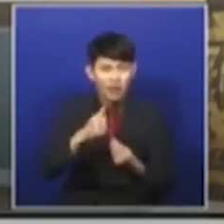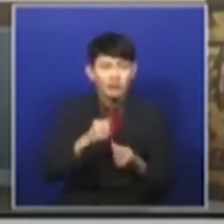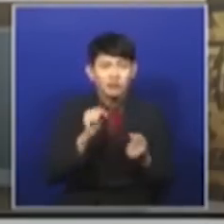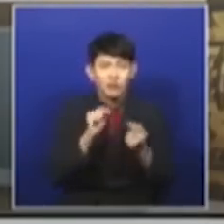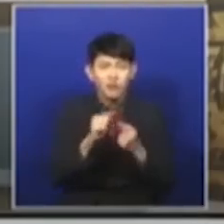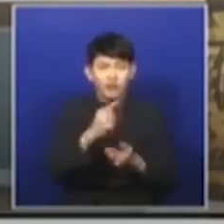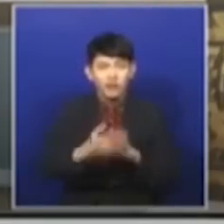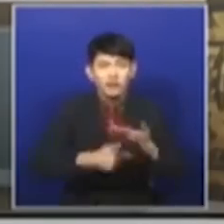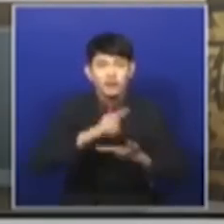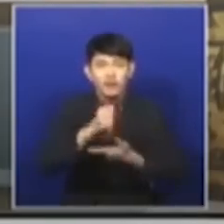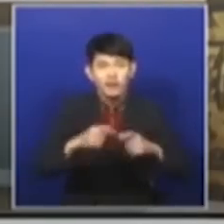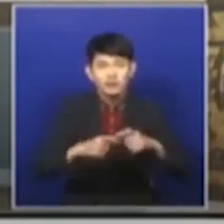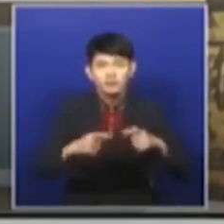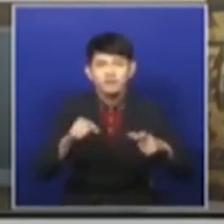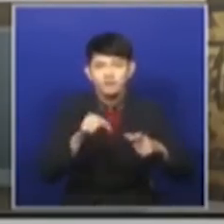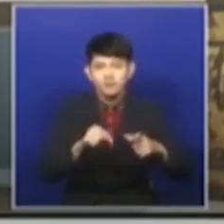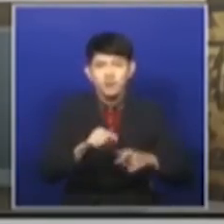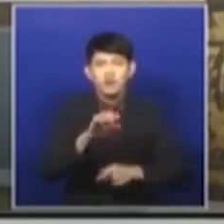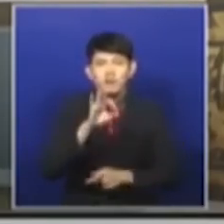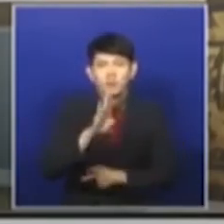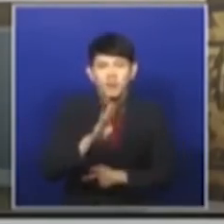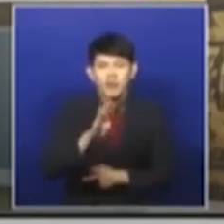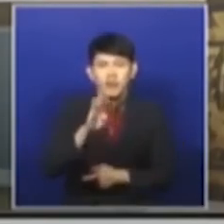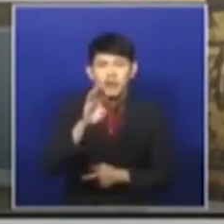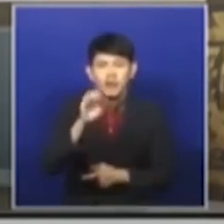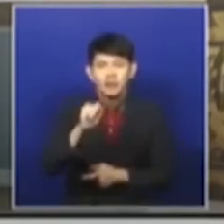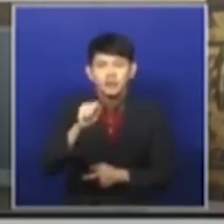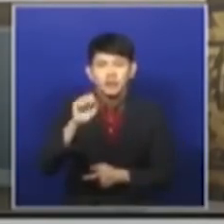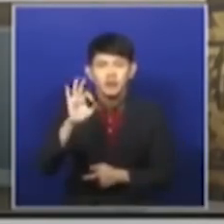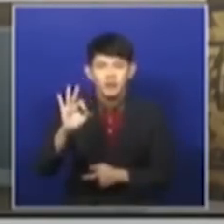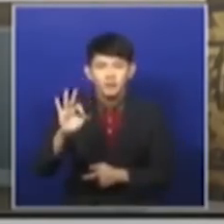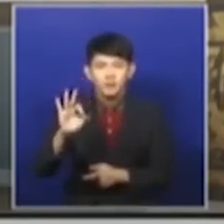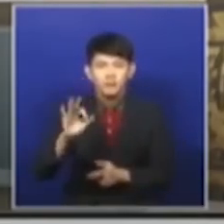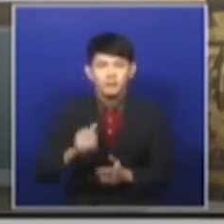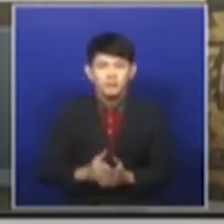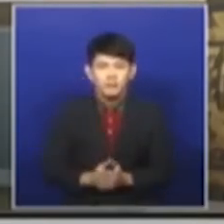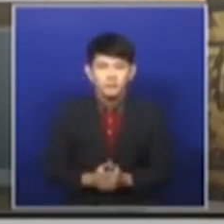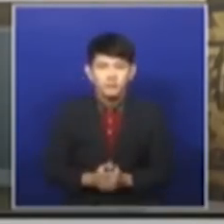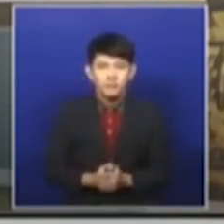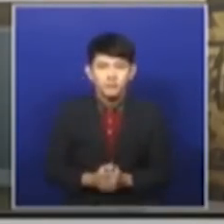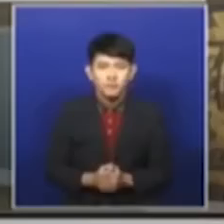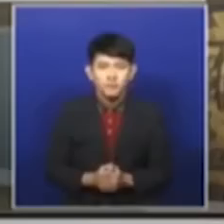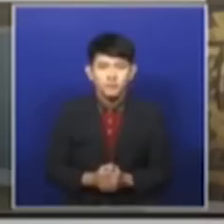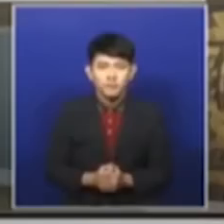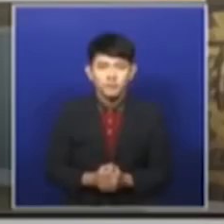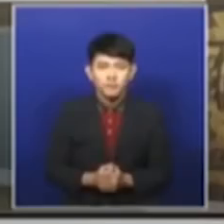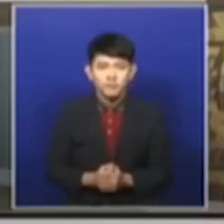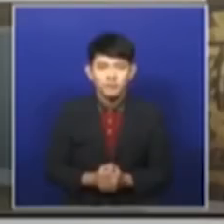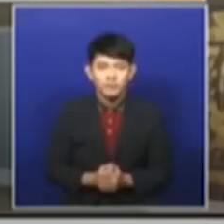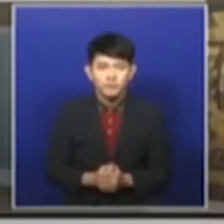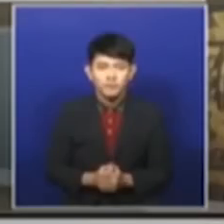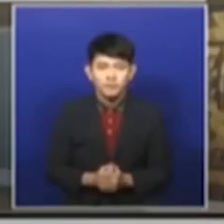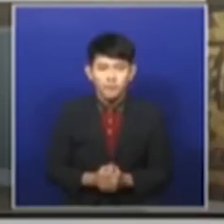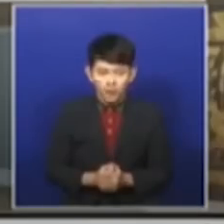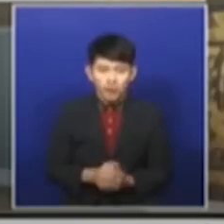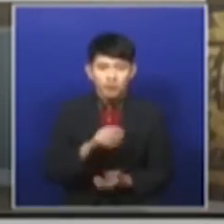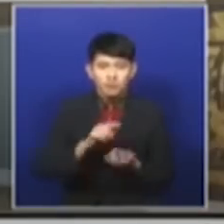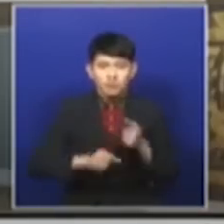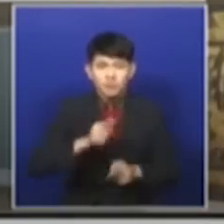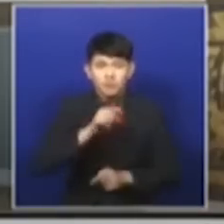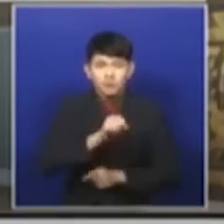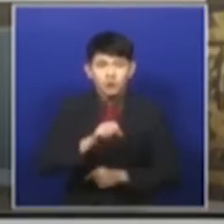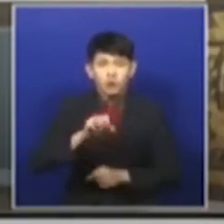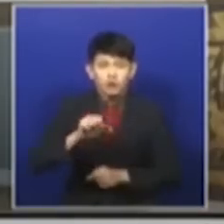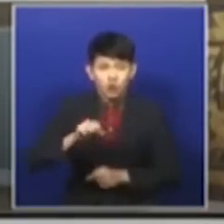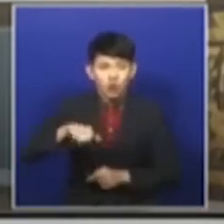ารหนี้หรือ BSF Bond Stabilization Fund เนื่องจากได้มีเพื่อนสมาชิกได้อ